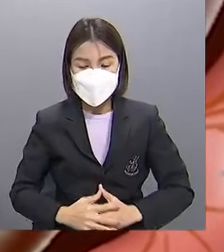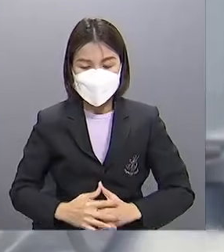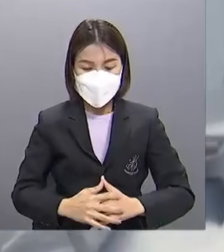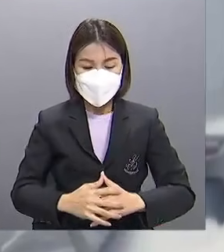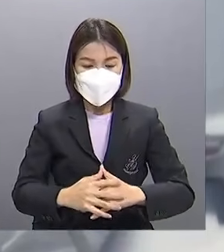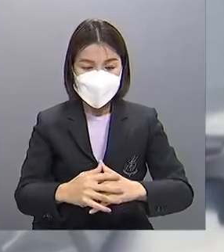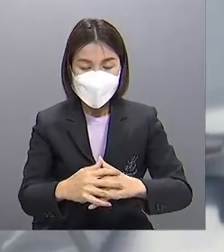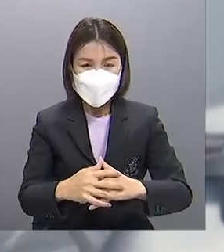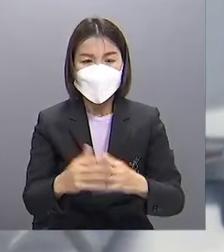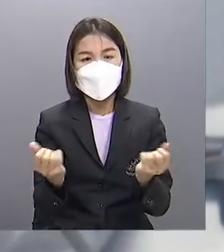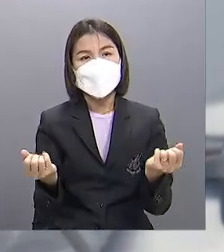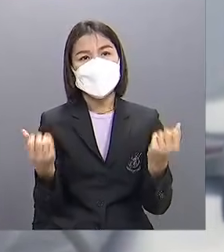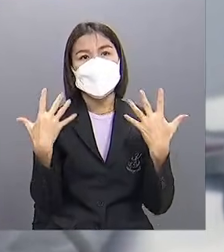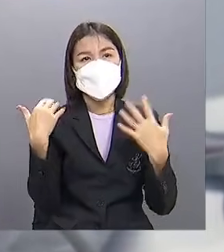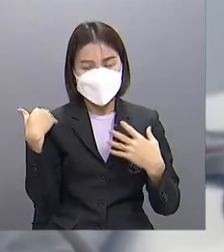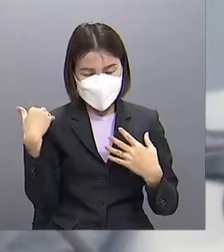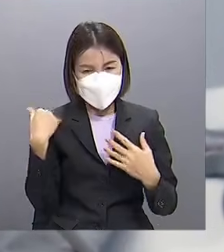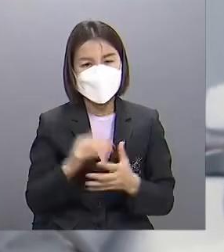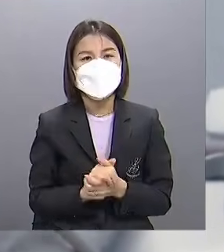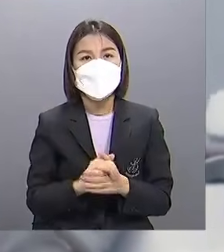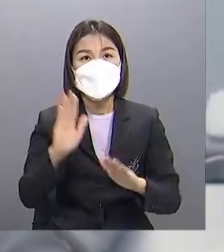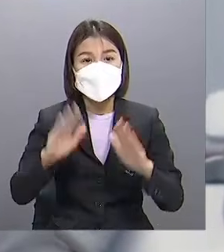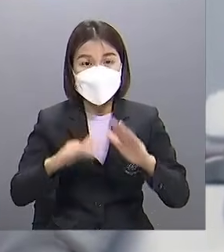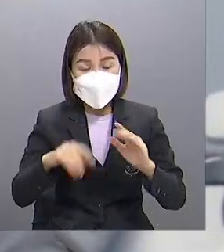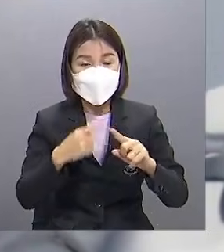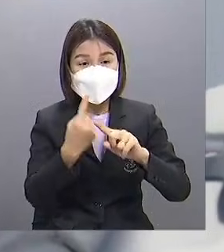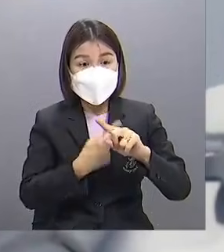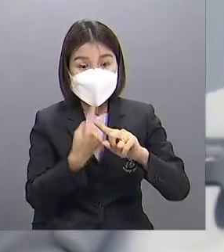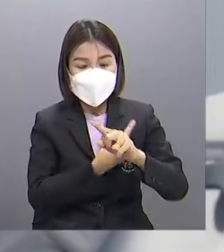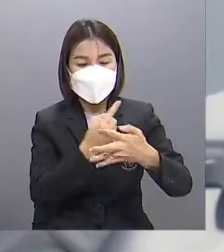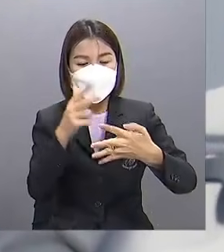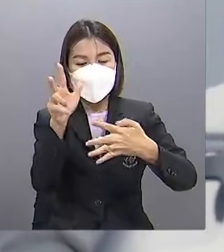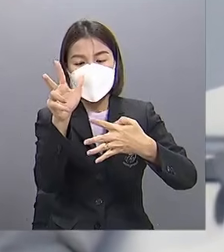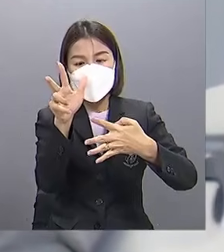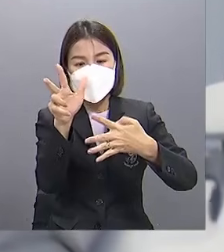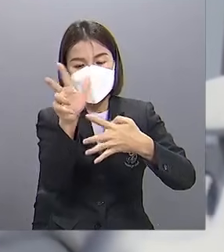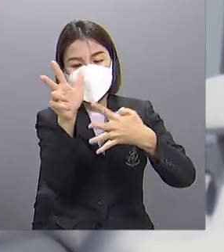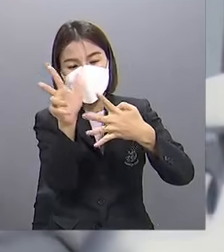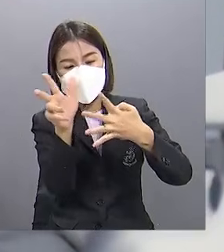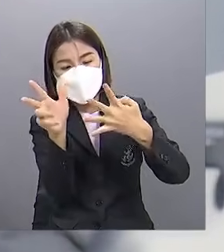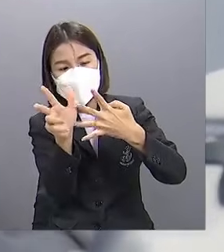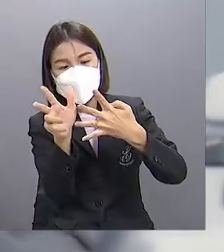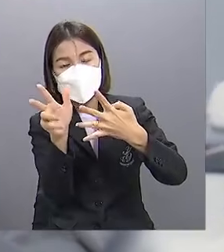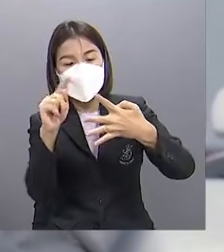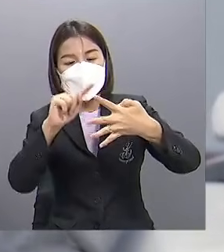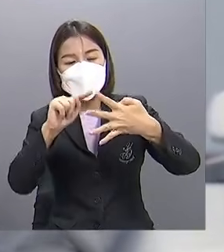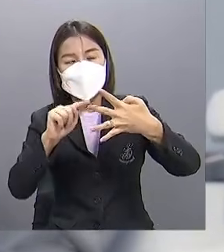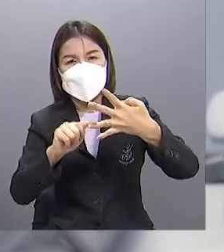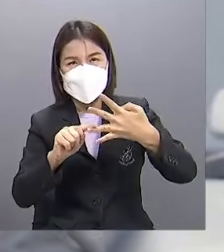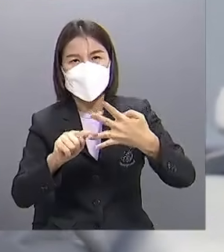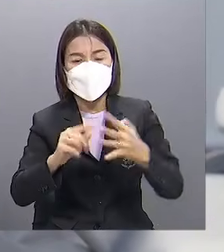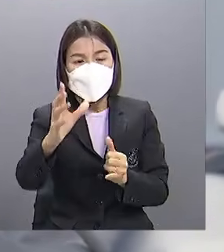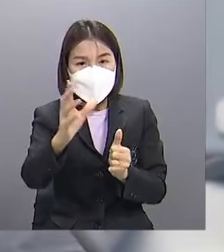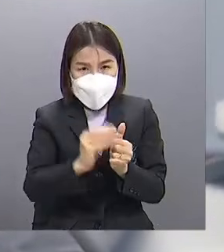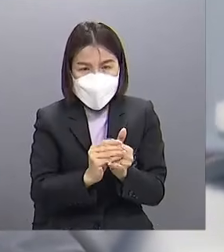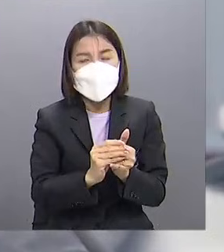ที่2กับ3เนี่ยจะอ่อนแอที่สุดนะครับดังนั้นเนี่ยในช่วงนี้ถ้าเกิดผู้หญิงติดขึ้นมานะครับก็จะมีอาการรุนแรงได้นะฮะช่วงนี้ก็ต้องเป็น